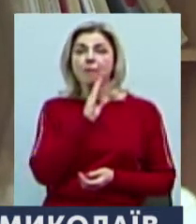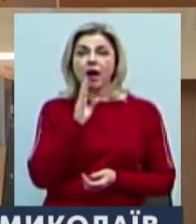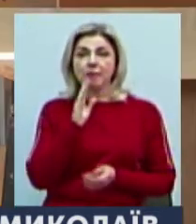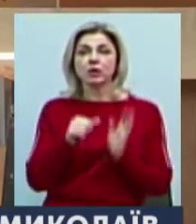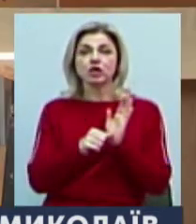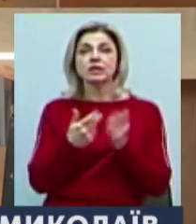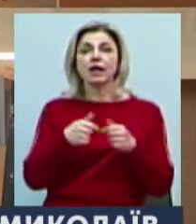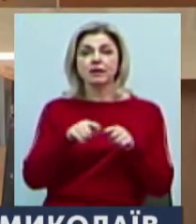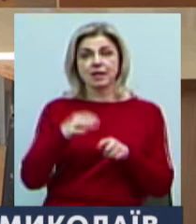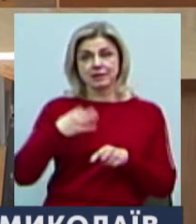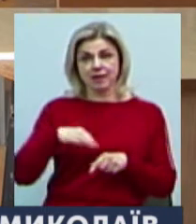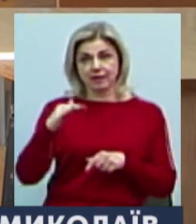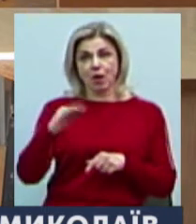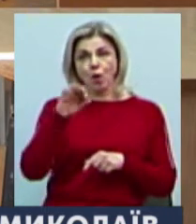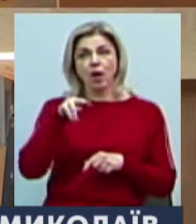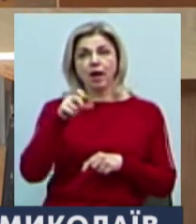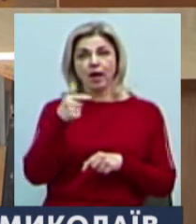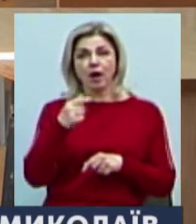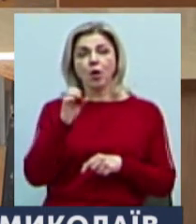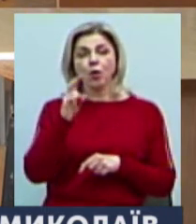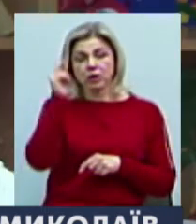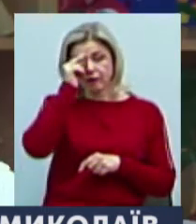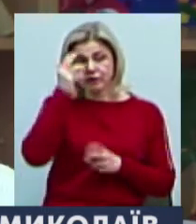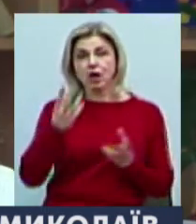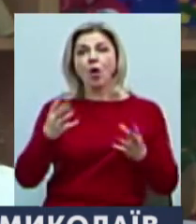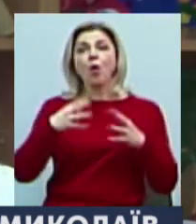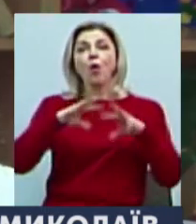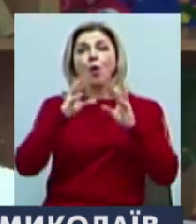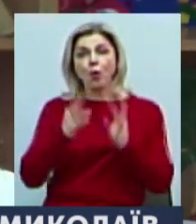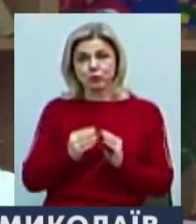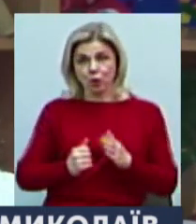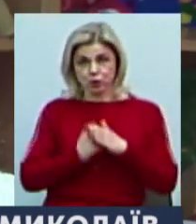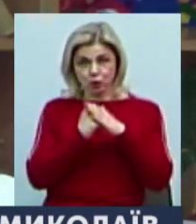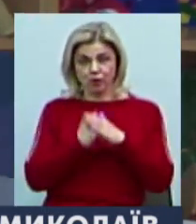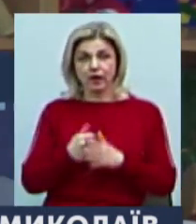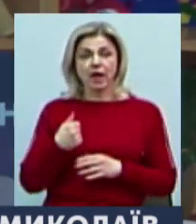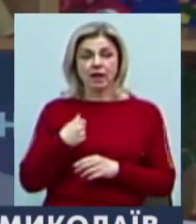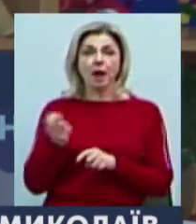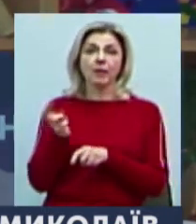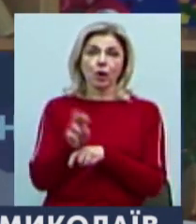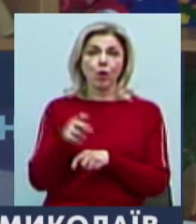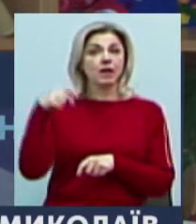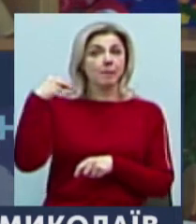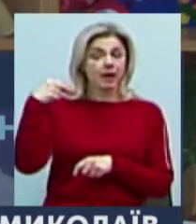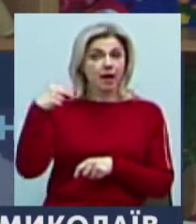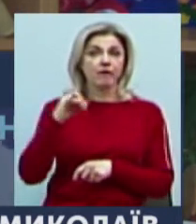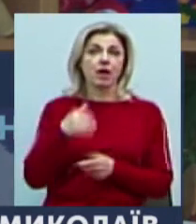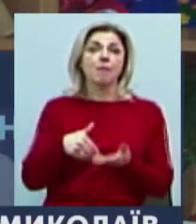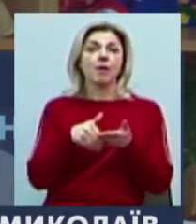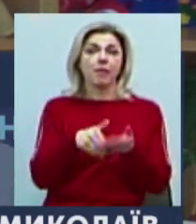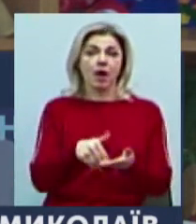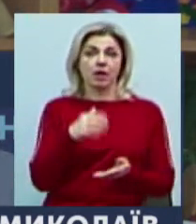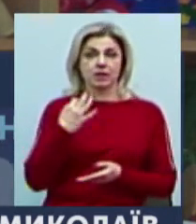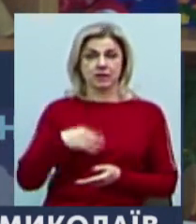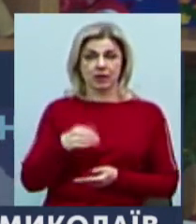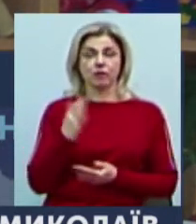Олега. Перші два класи хлопчик навчався на загальній основі. Я приходила на перервах і допомагала йому